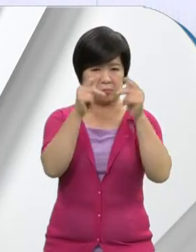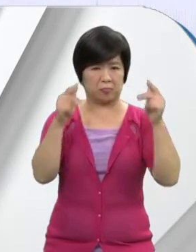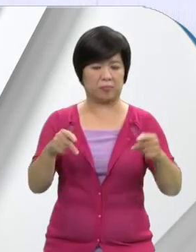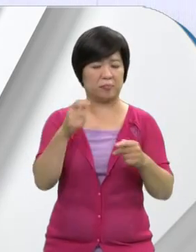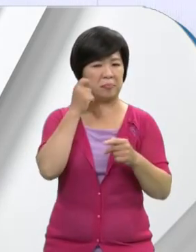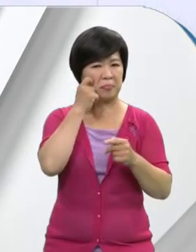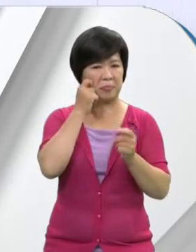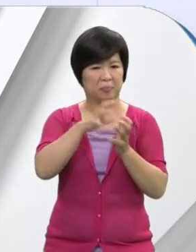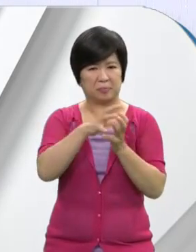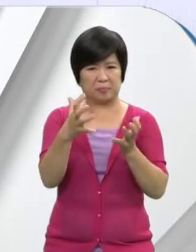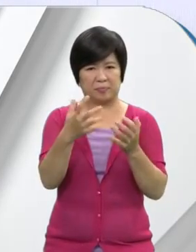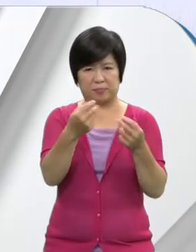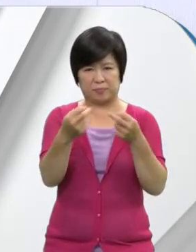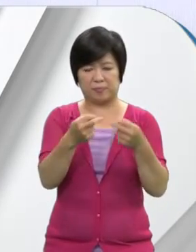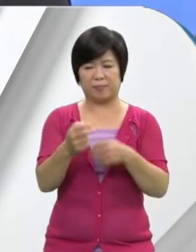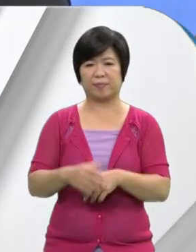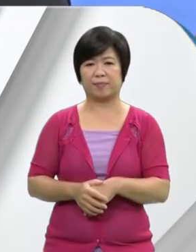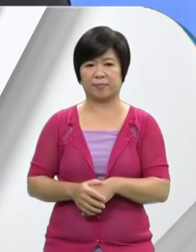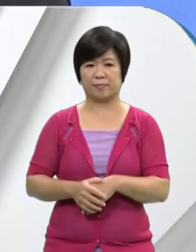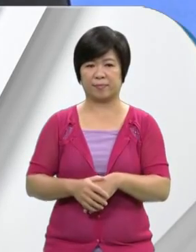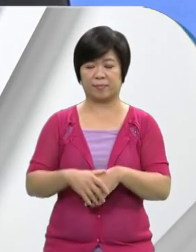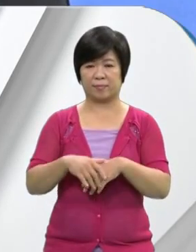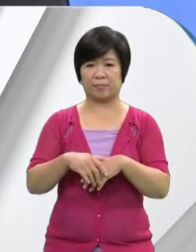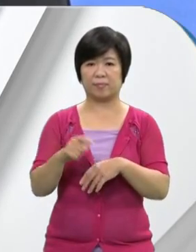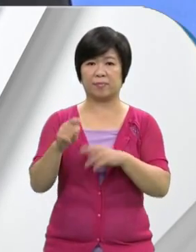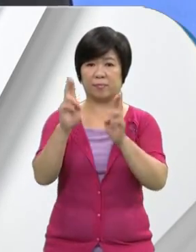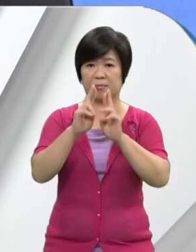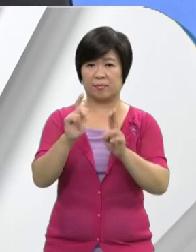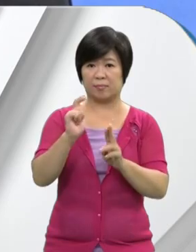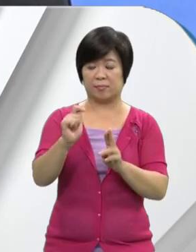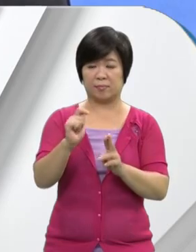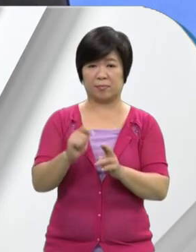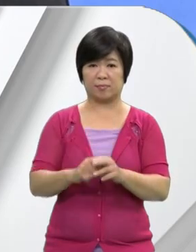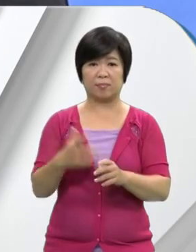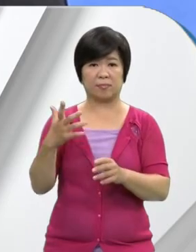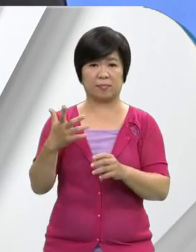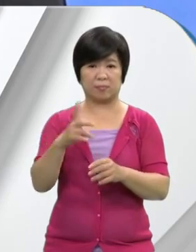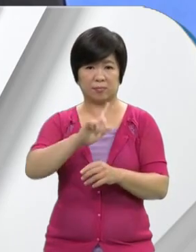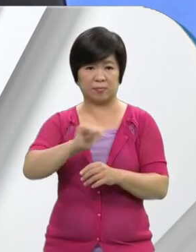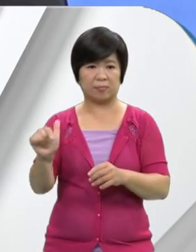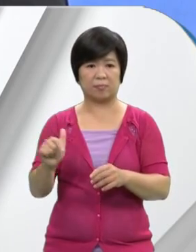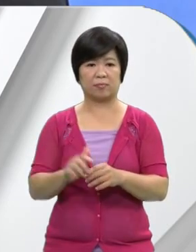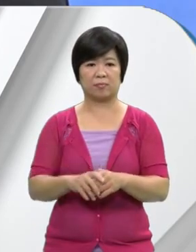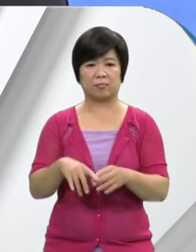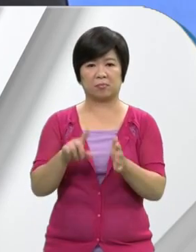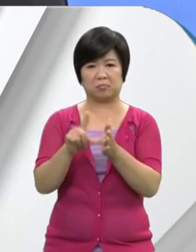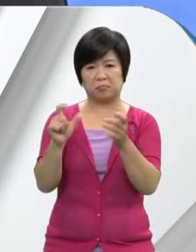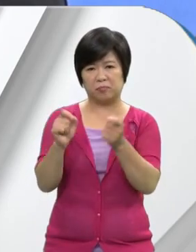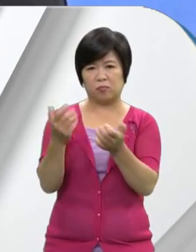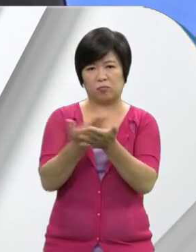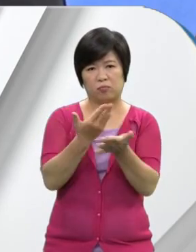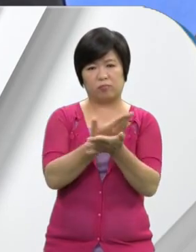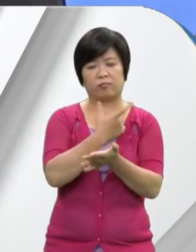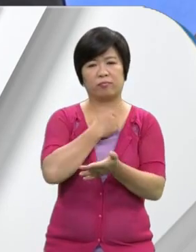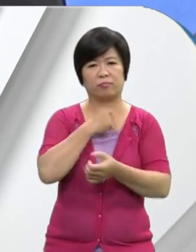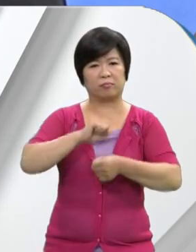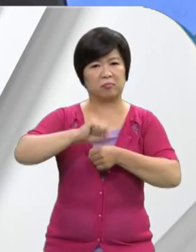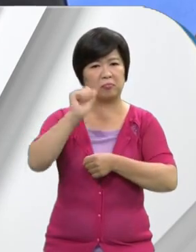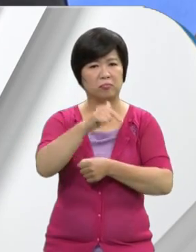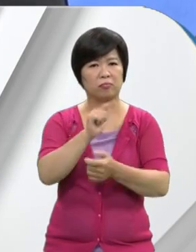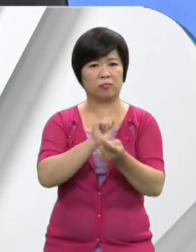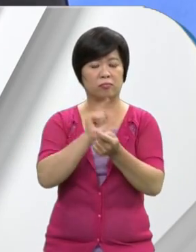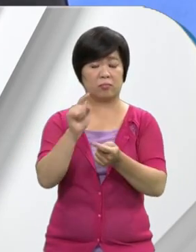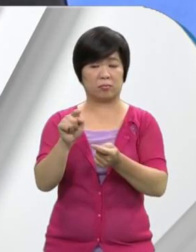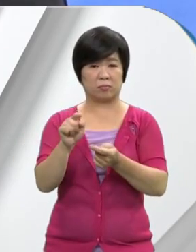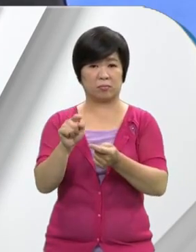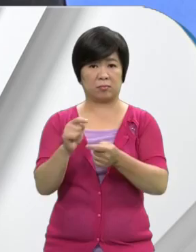拆开来降。 电子产品会因此而使用周期大大的减短，然后也大量的加速对这个